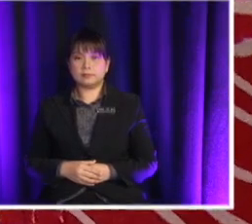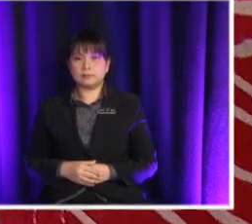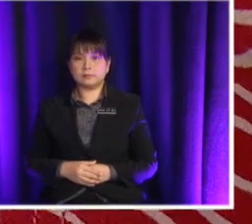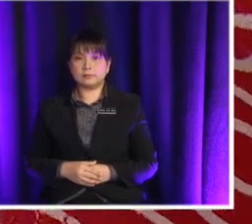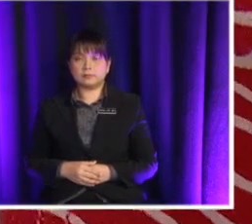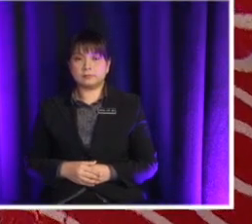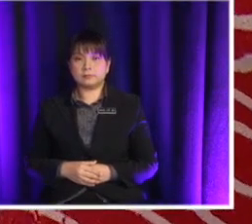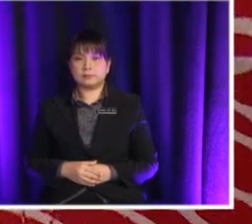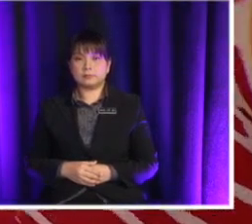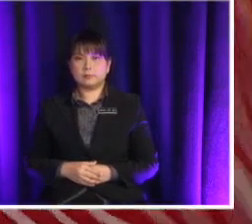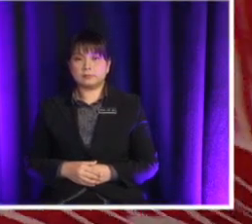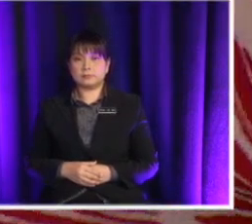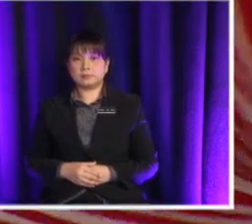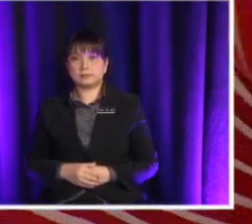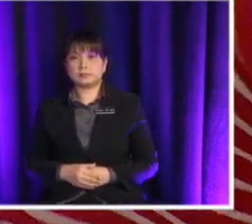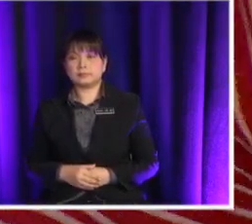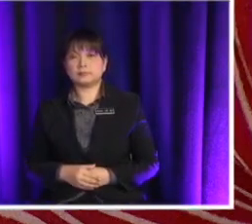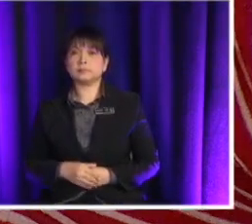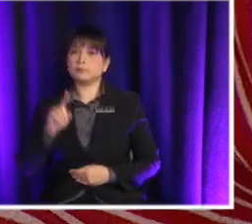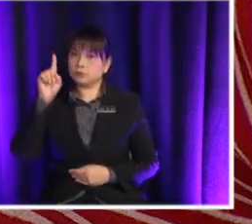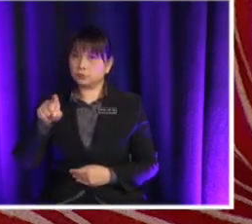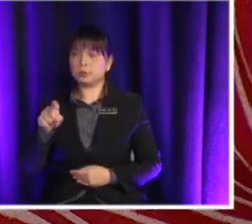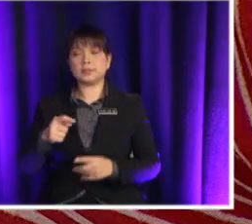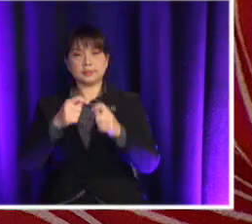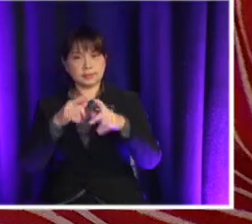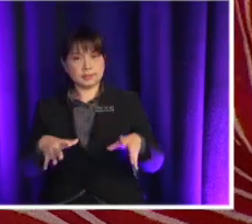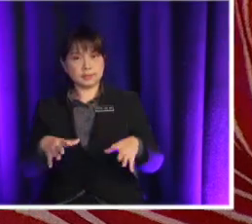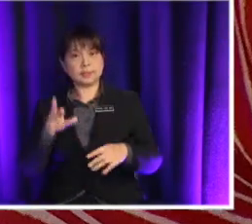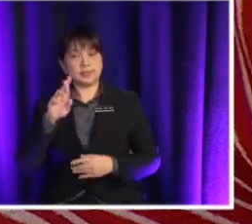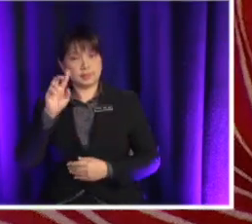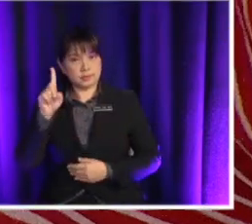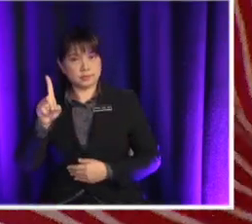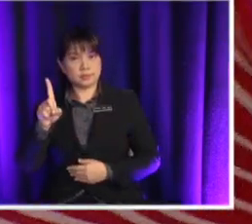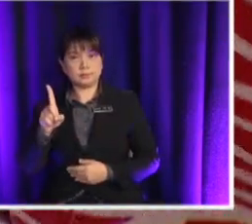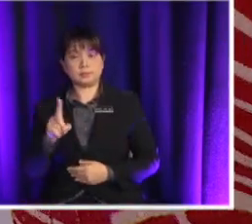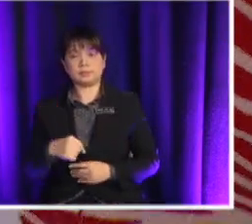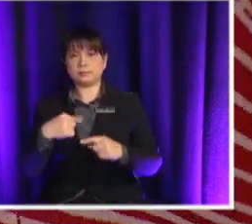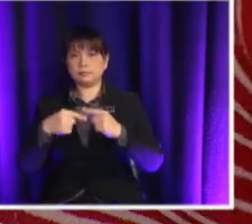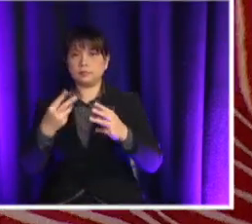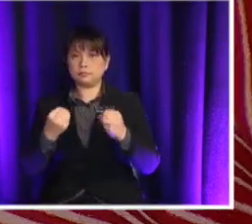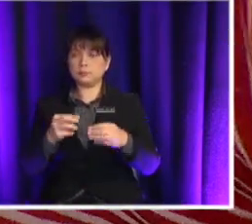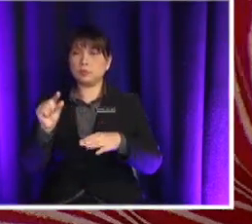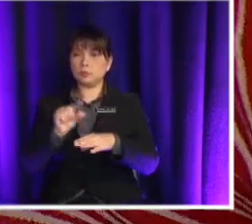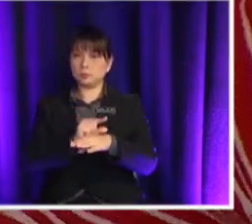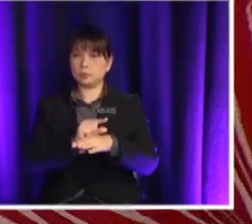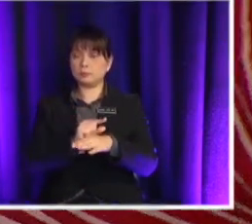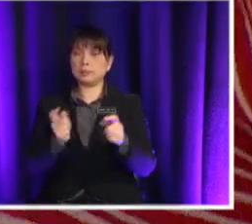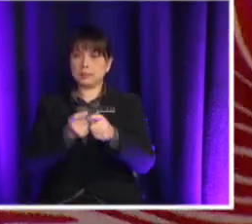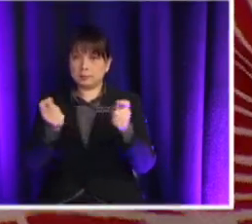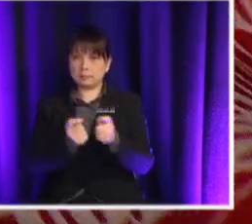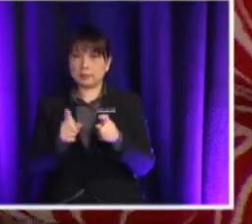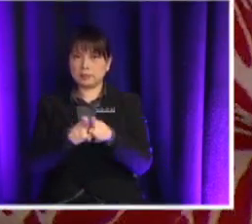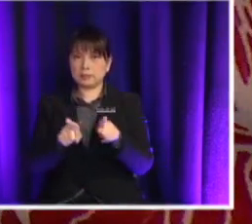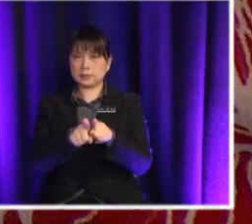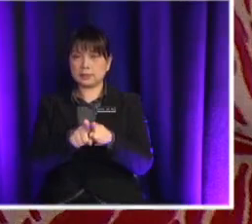ambil ini switch betul? Aiman dah ambil switch. Sini tadi adalah R1. Betul. So kalau Aiman nak guna juga pada poin yang sama, bermaksud